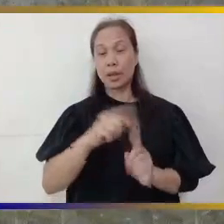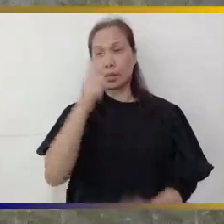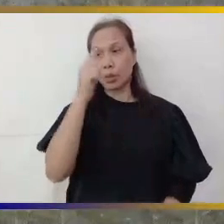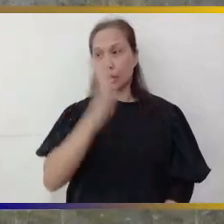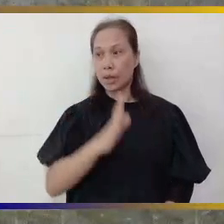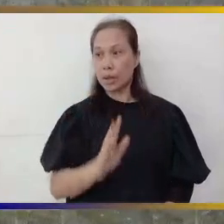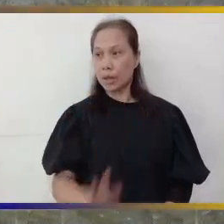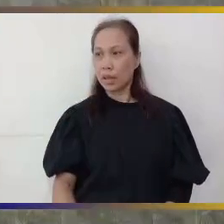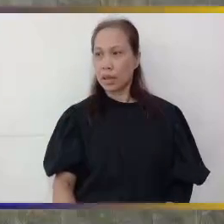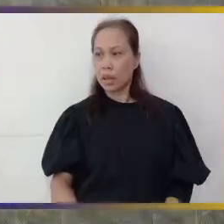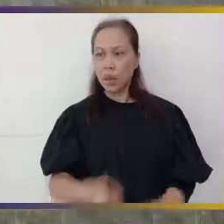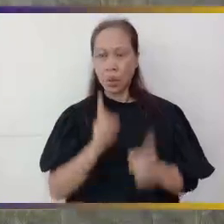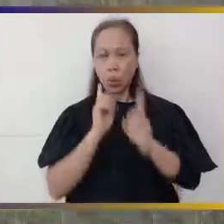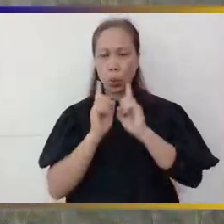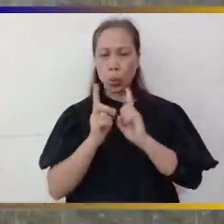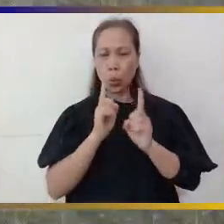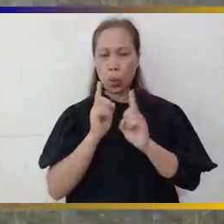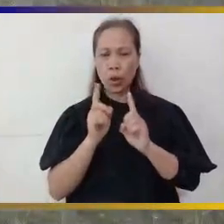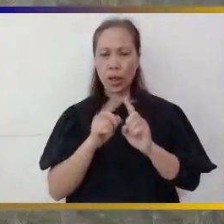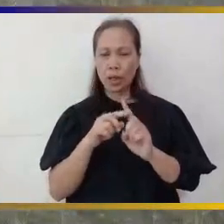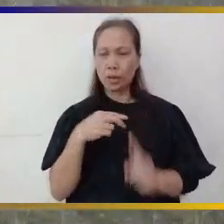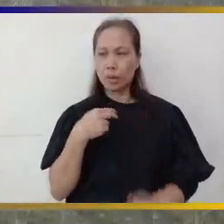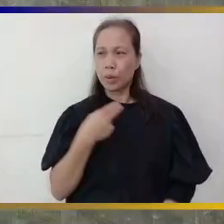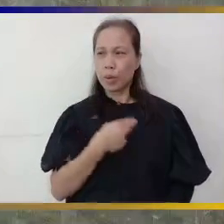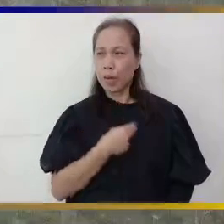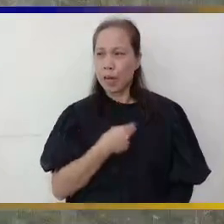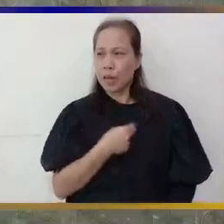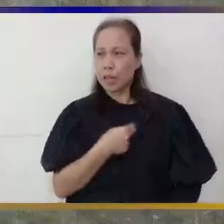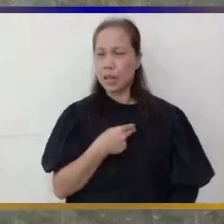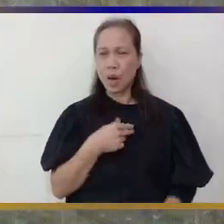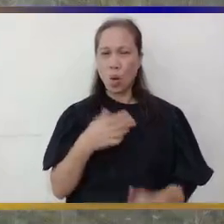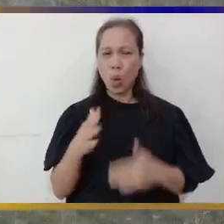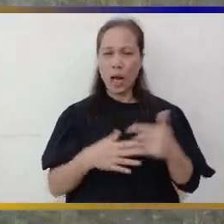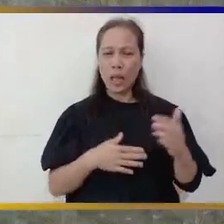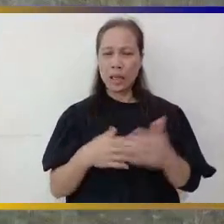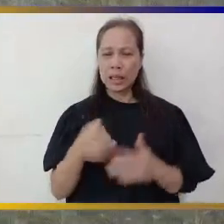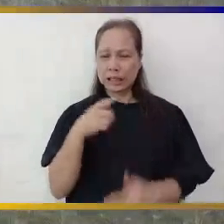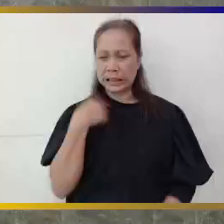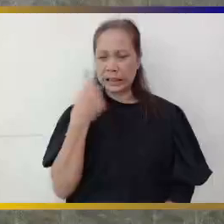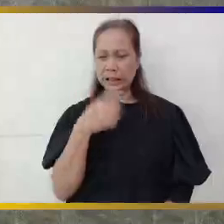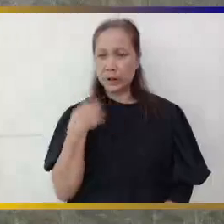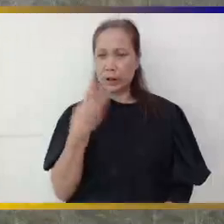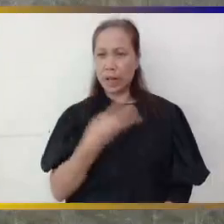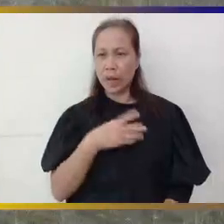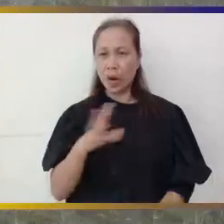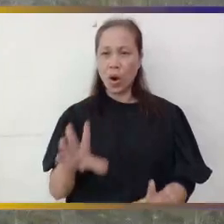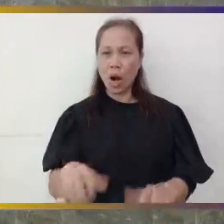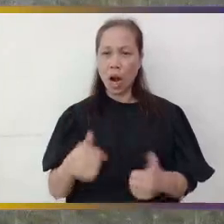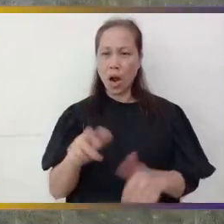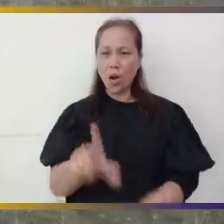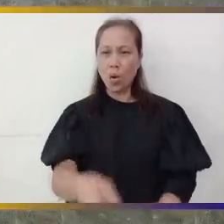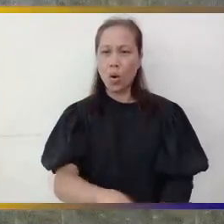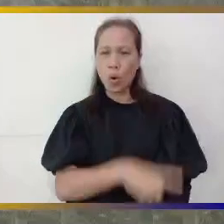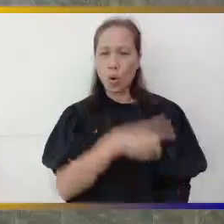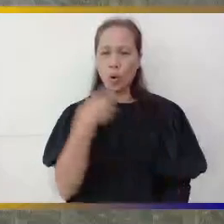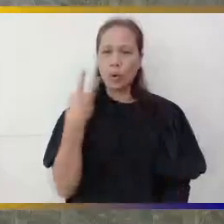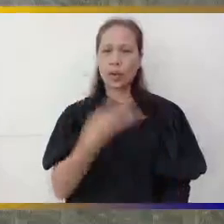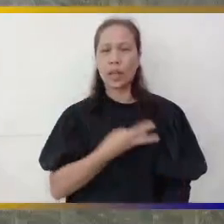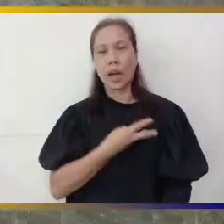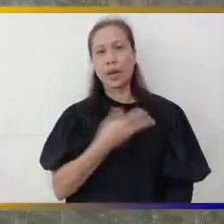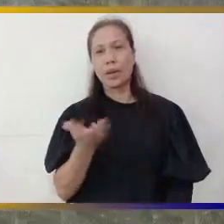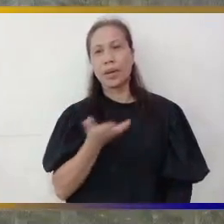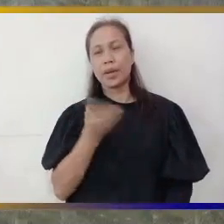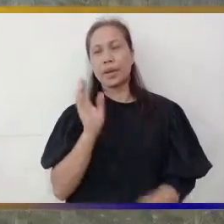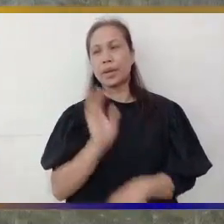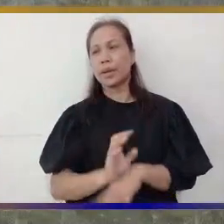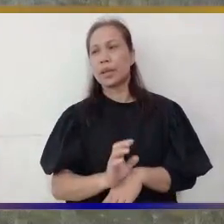this I'm talking to individuals right now doesn't matter kung sino kayo rito Gaano na kayo katagal dito o ang problema